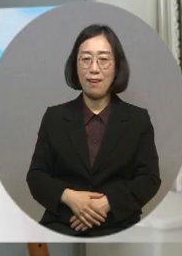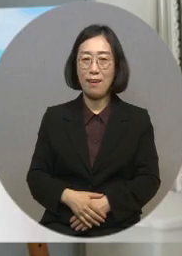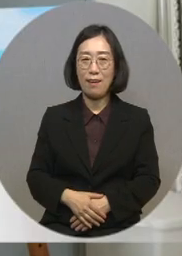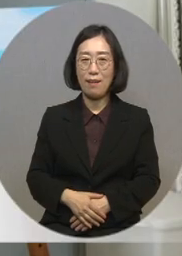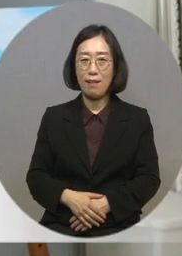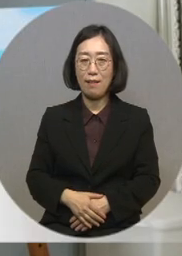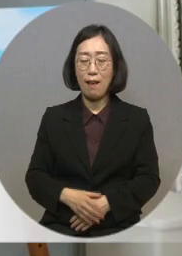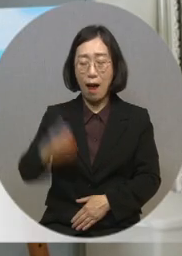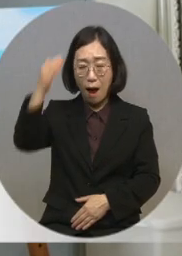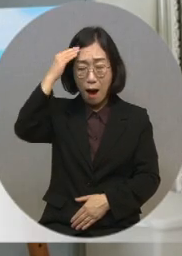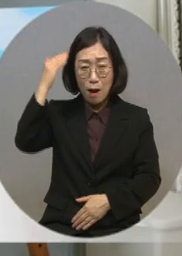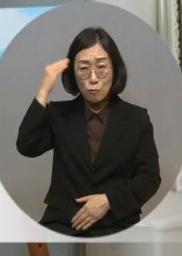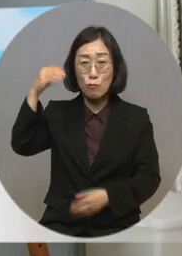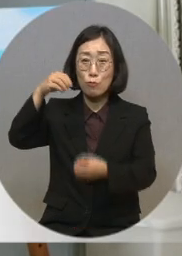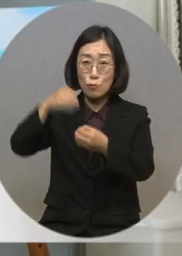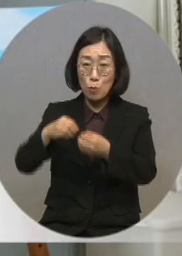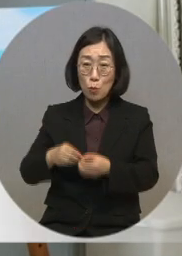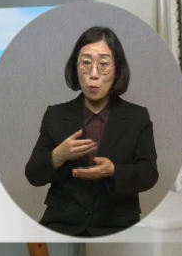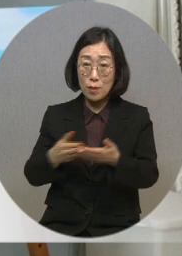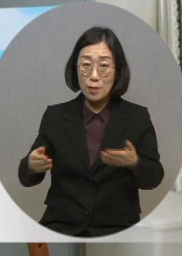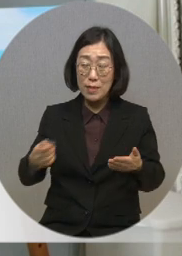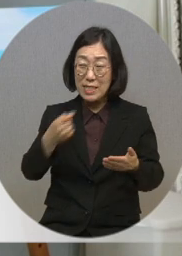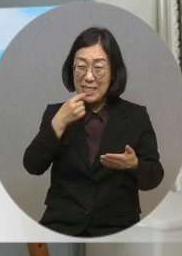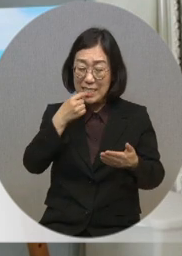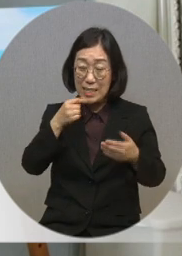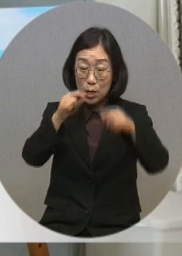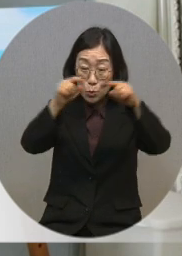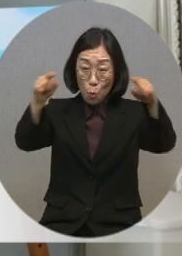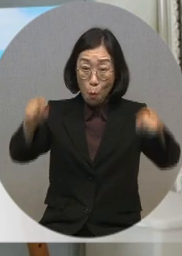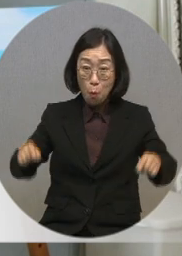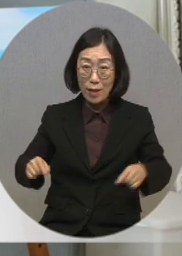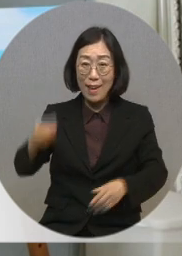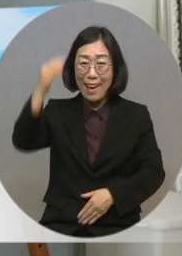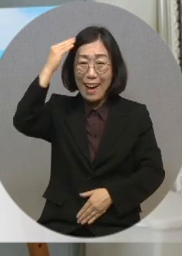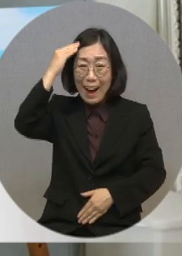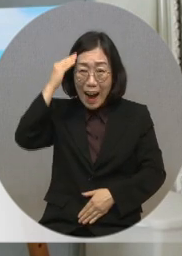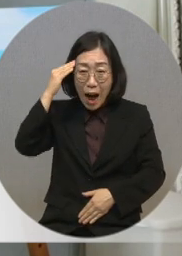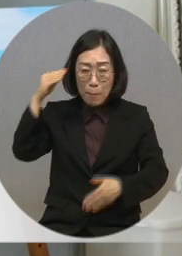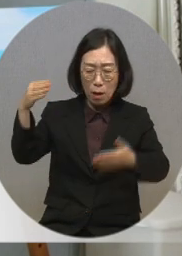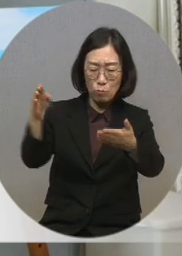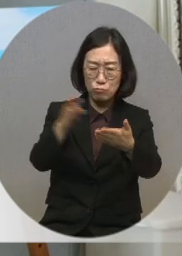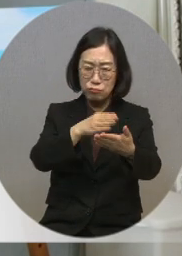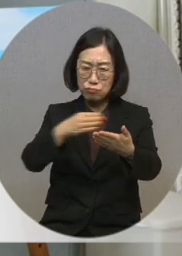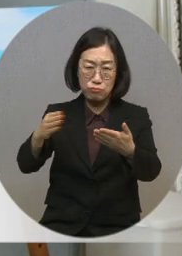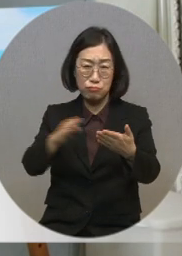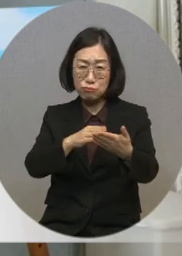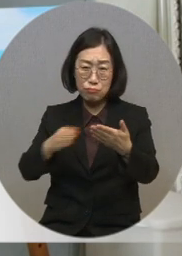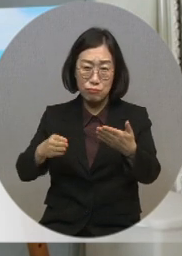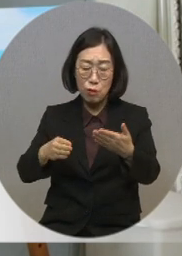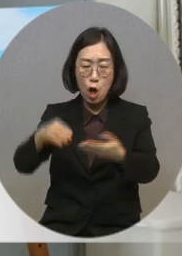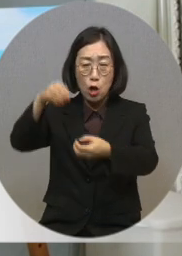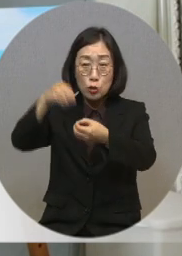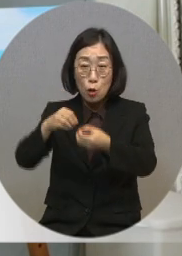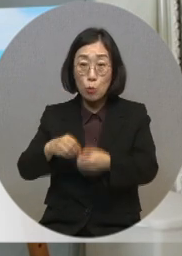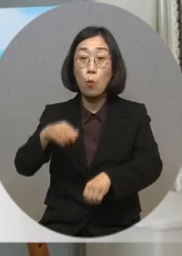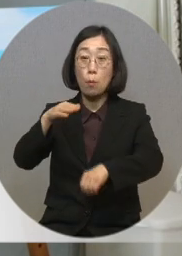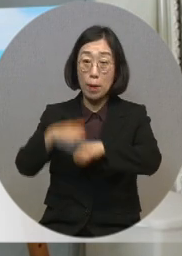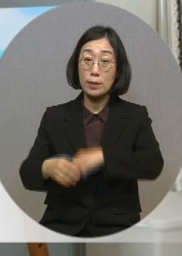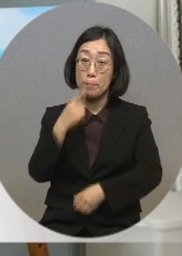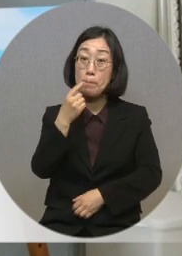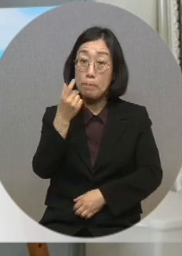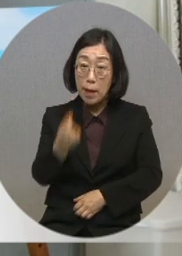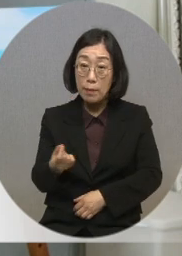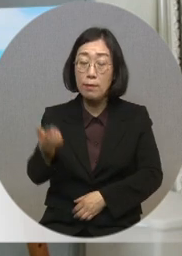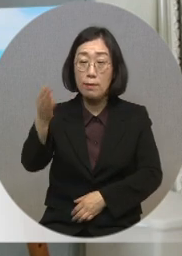저 한국화 그러면 이제 한지에 수묵 담채식으로 그래야지 정통 이렇게 한국화를 할 수 있잖아요. 근데